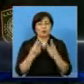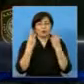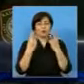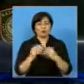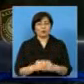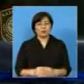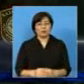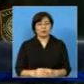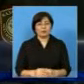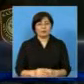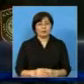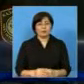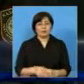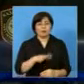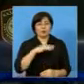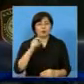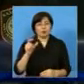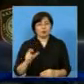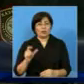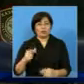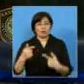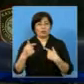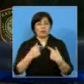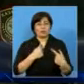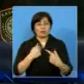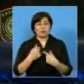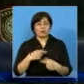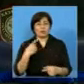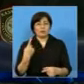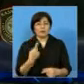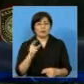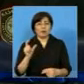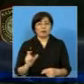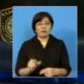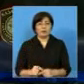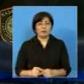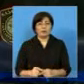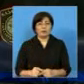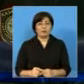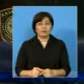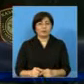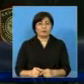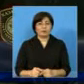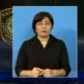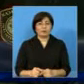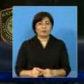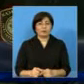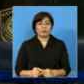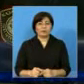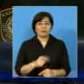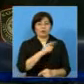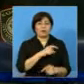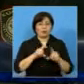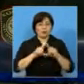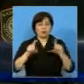өртенді және бірқатар адамдар, 4 адам зардап шегіп, оның ішінде 1 адам өкінішке орай ауруханада жатқан